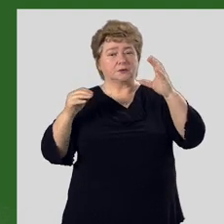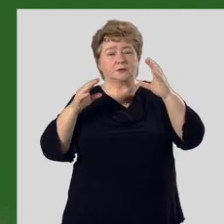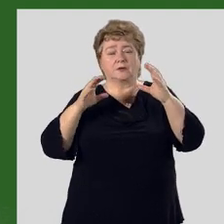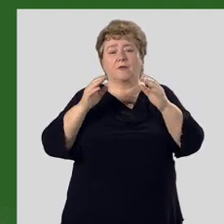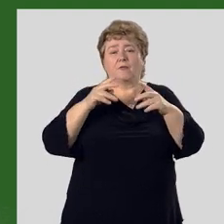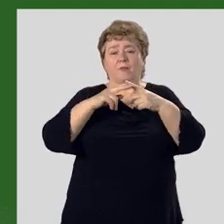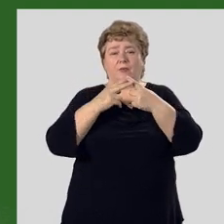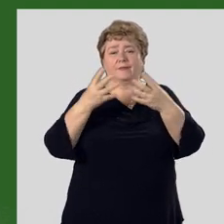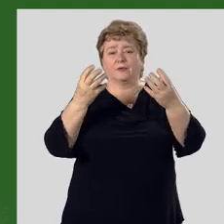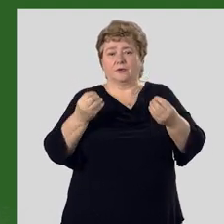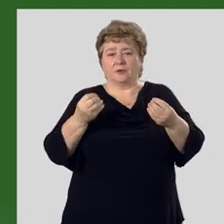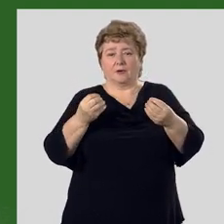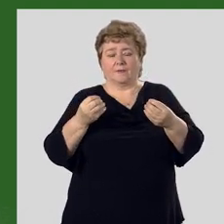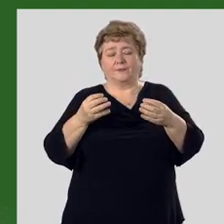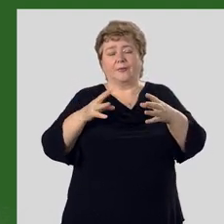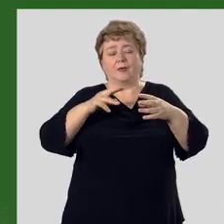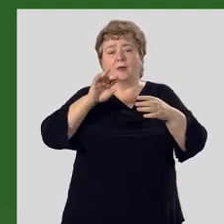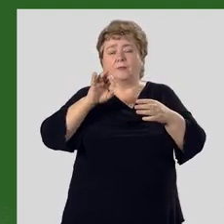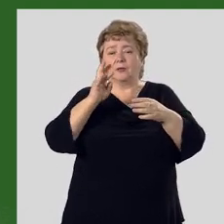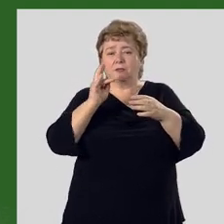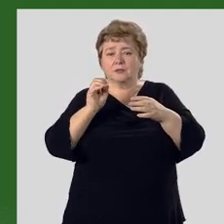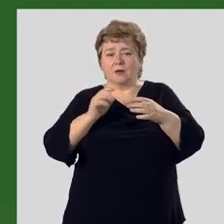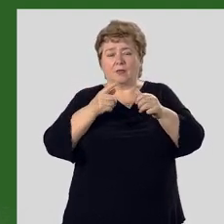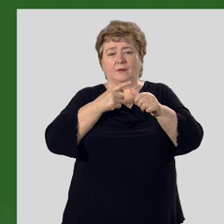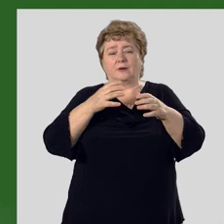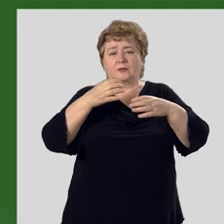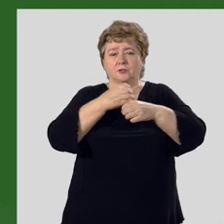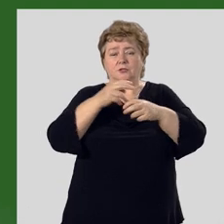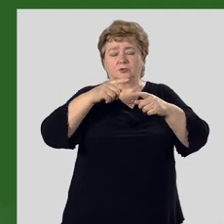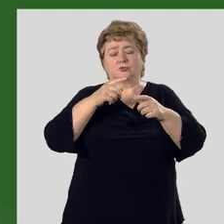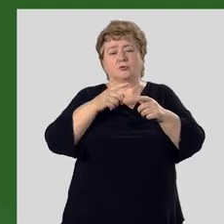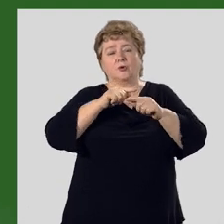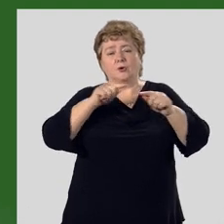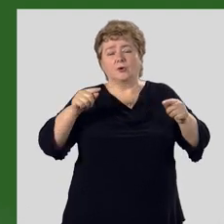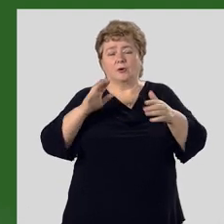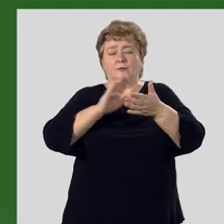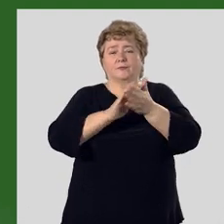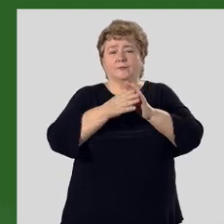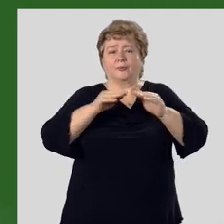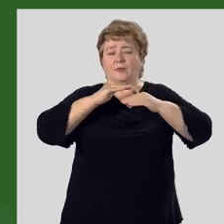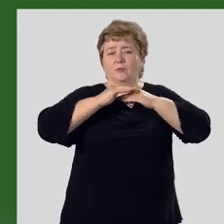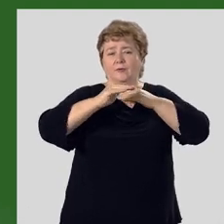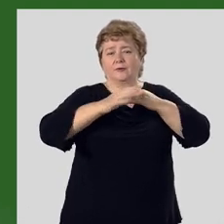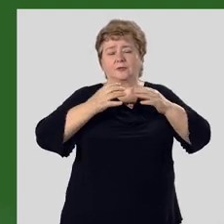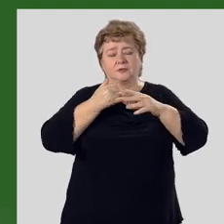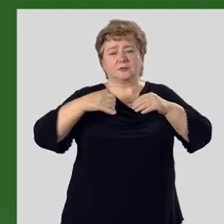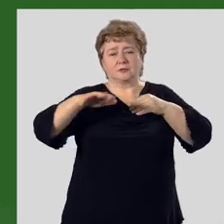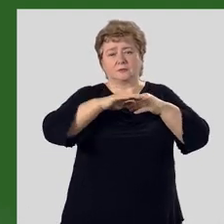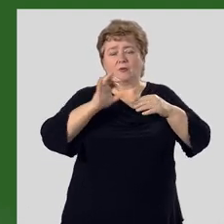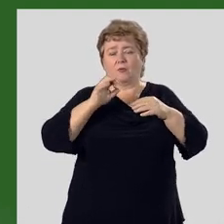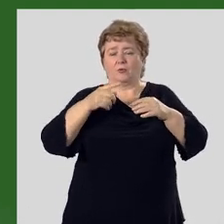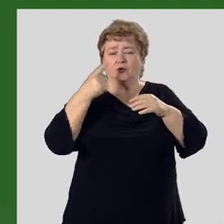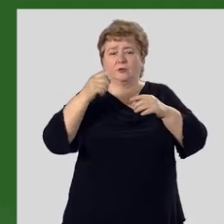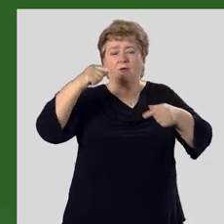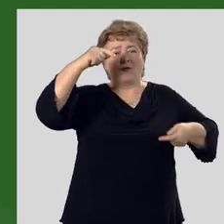в полдень. Меридианом называют кратчайшую линию, условно проведенную на поверхности Земли, от